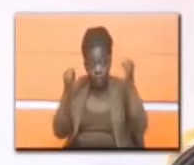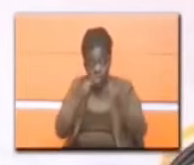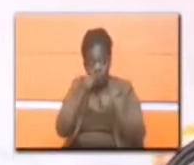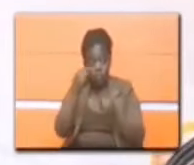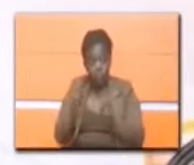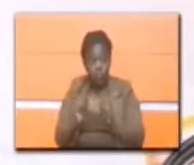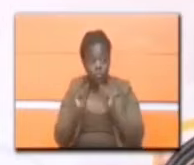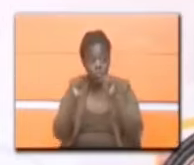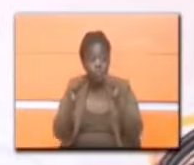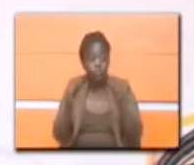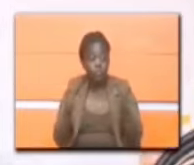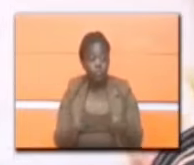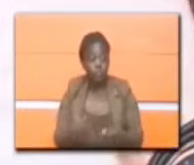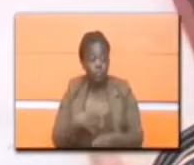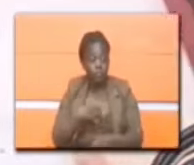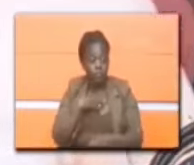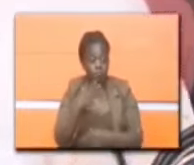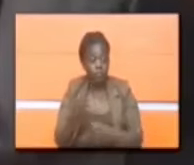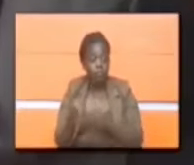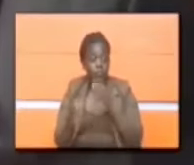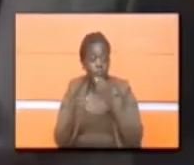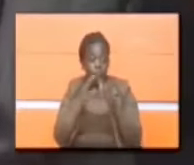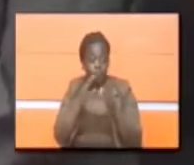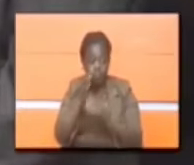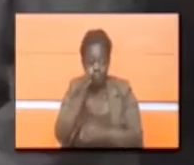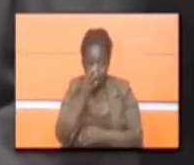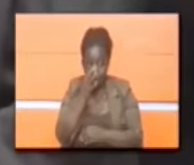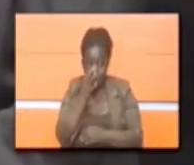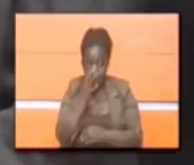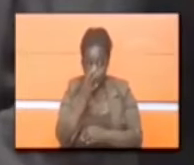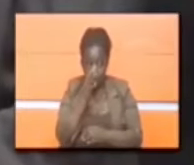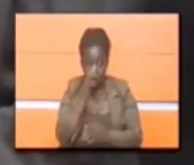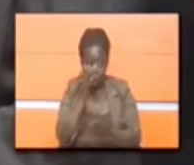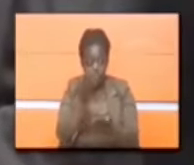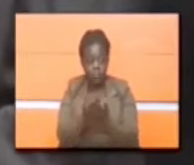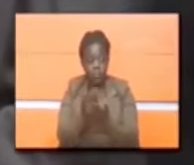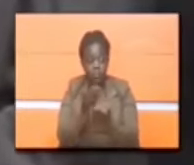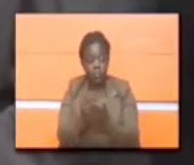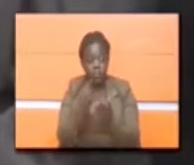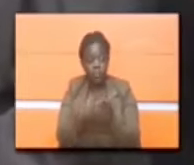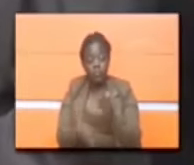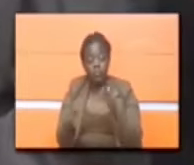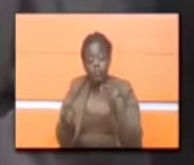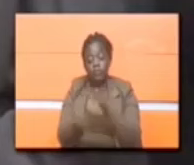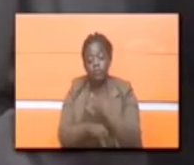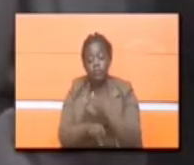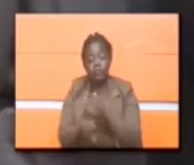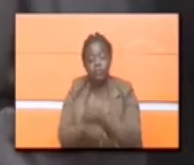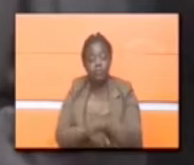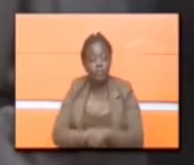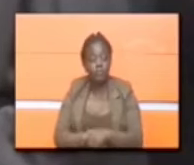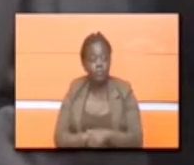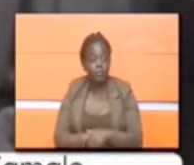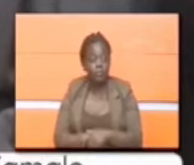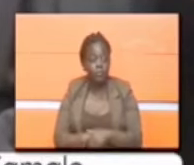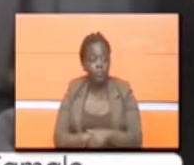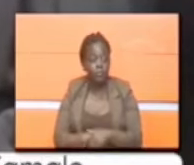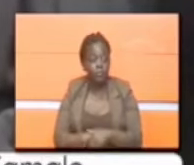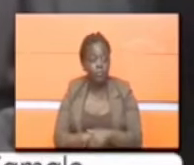Museveni okugenda amulabeko banyumyemu. Ansabye okugamba Vice President